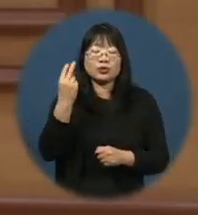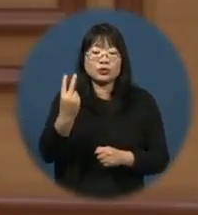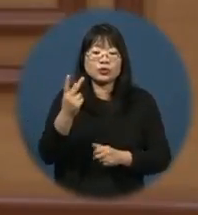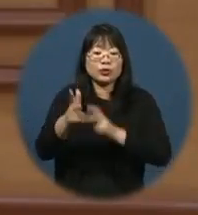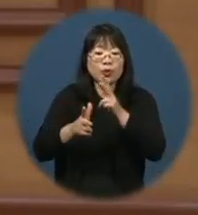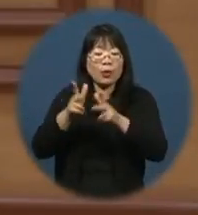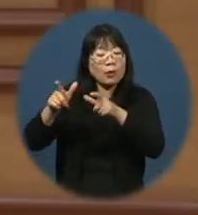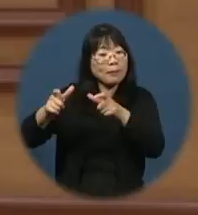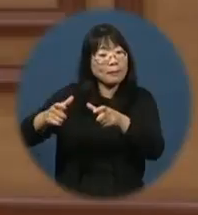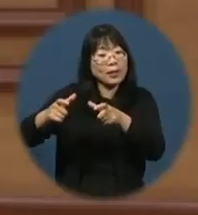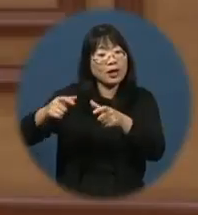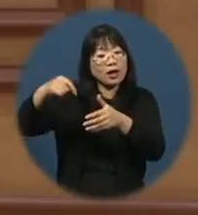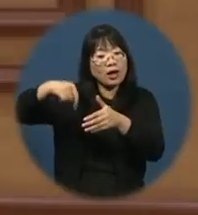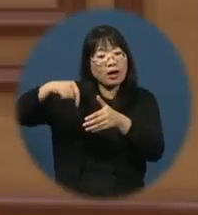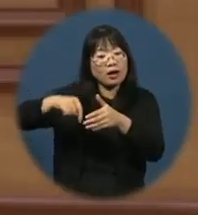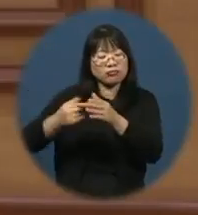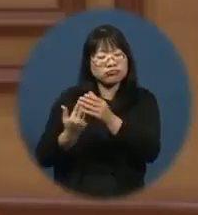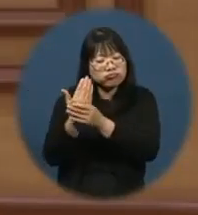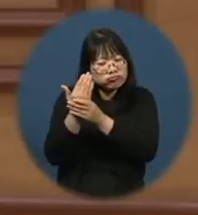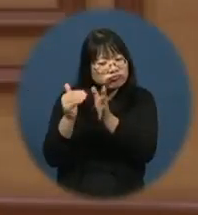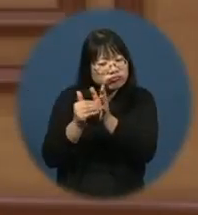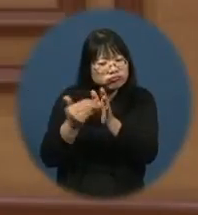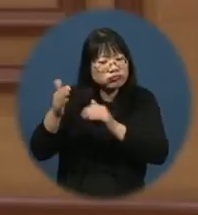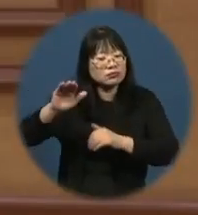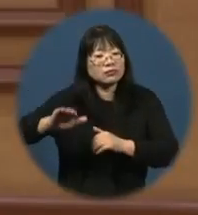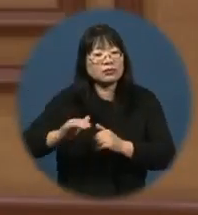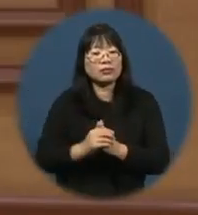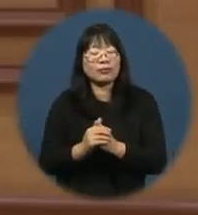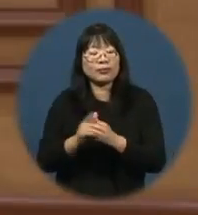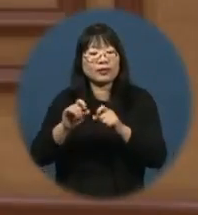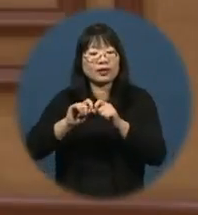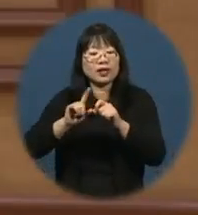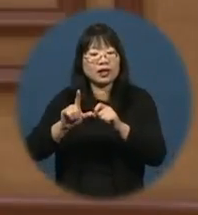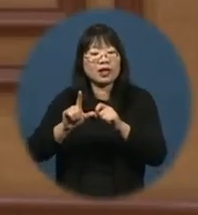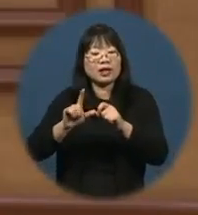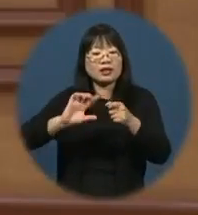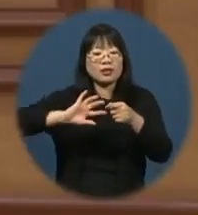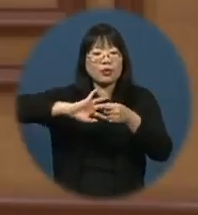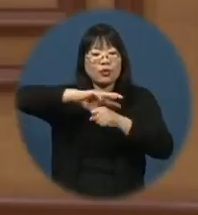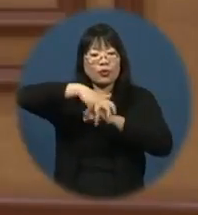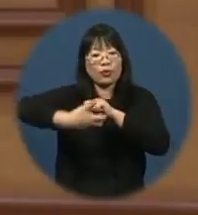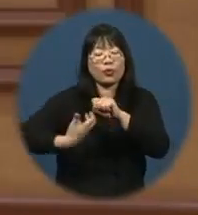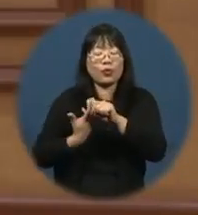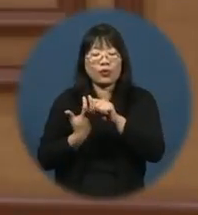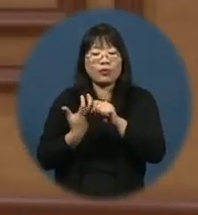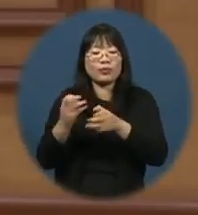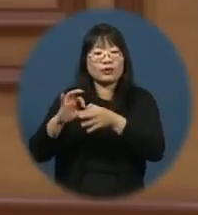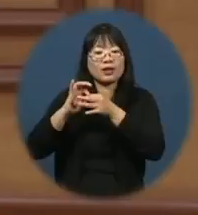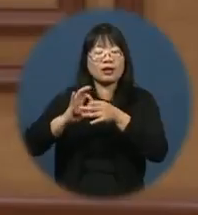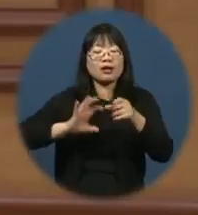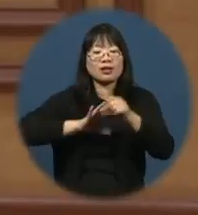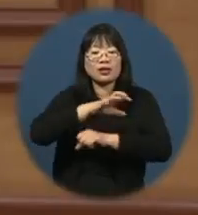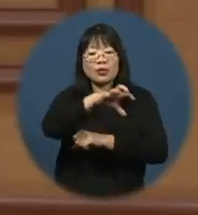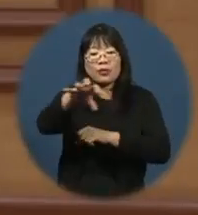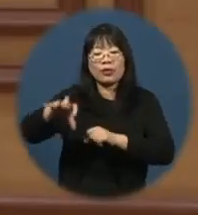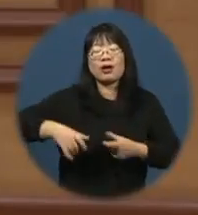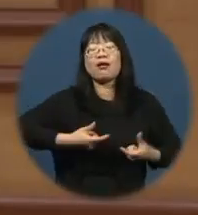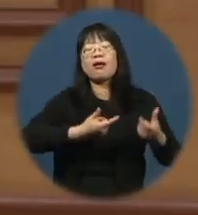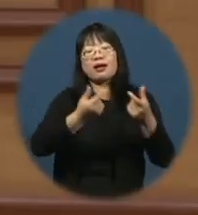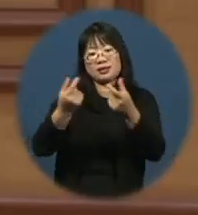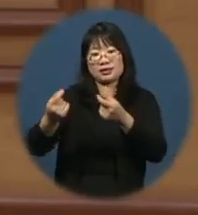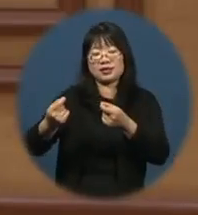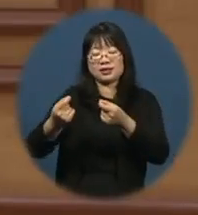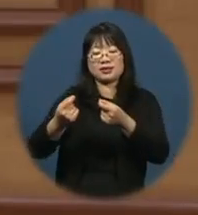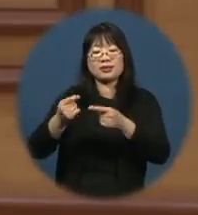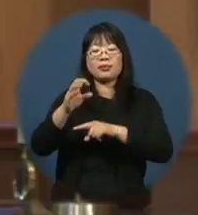공업지대에서 배출이 됐다 하더라도 대기 순환을 통해서 세계 곳곳이 거의 다 같은